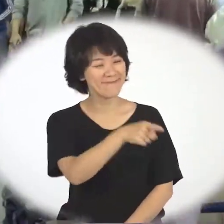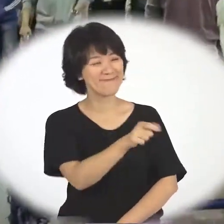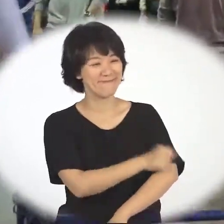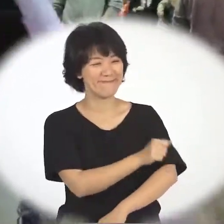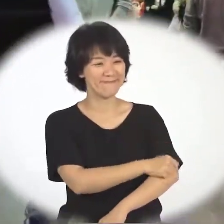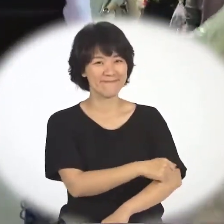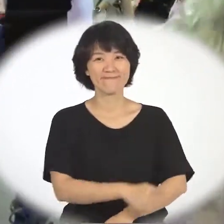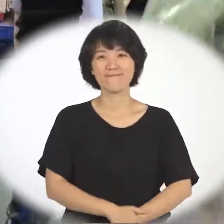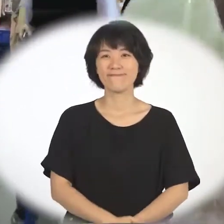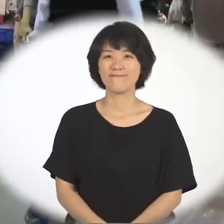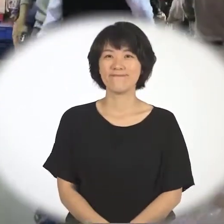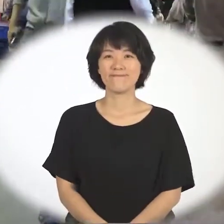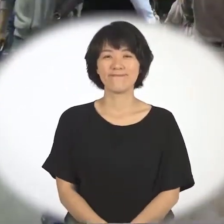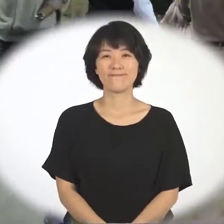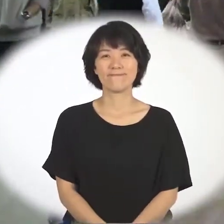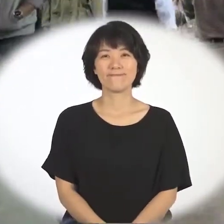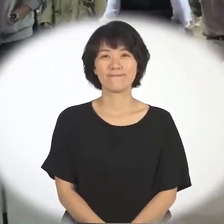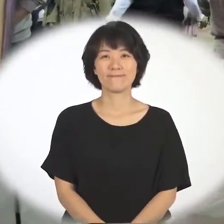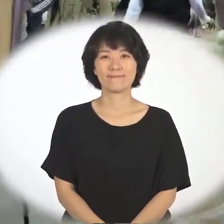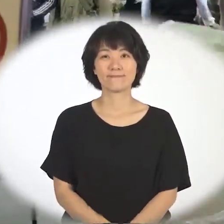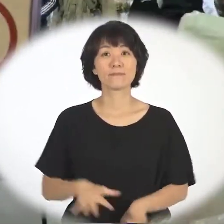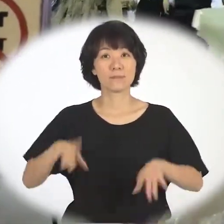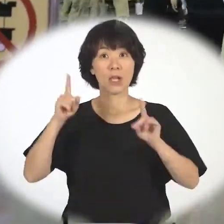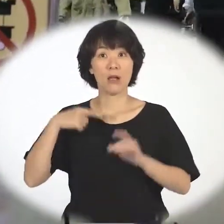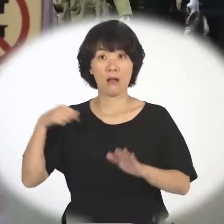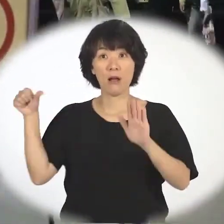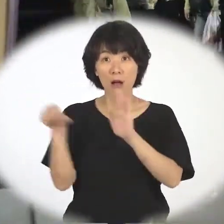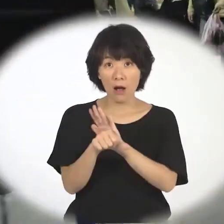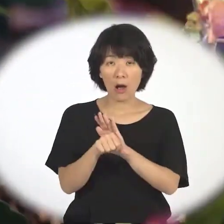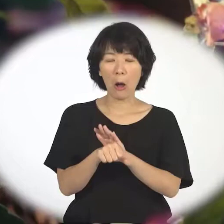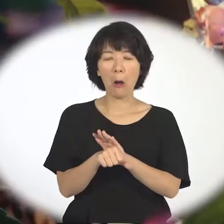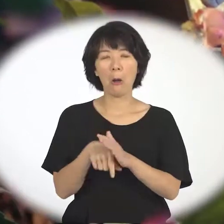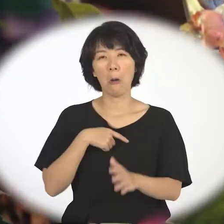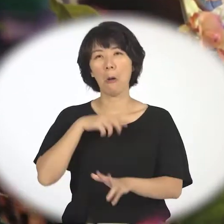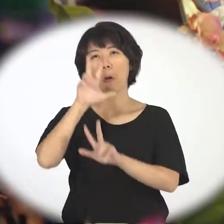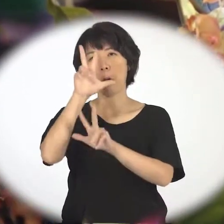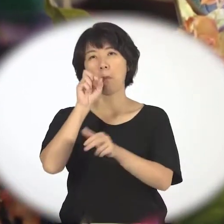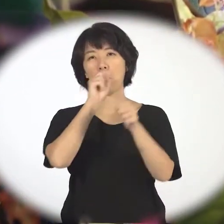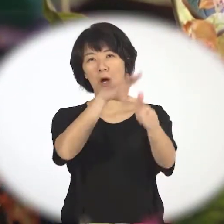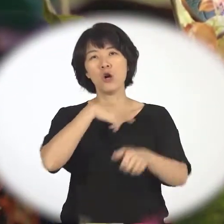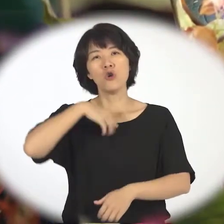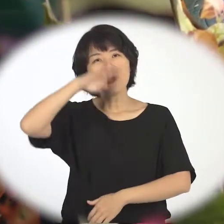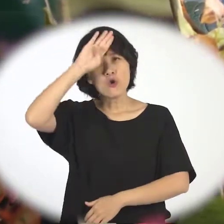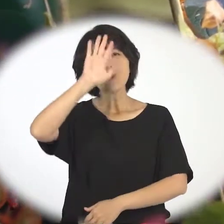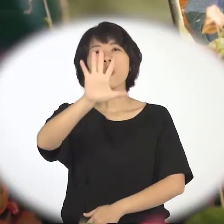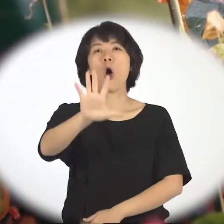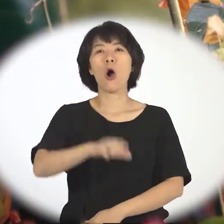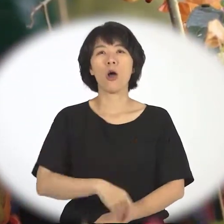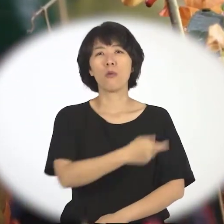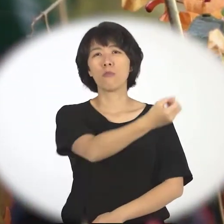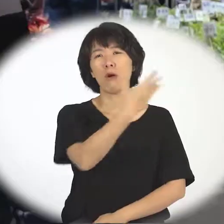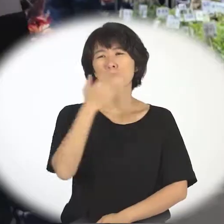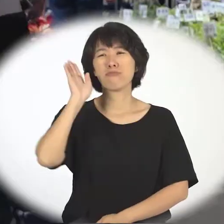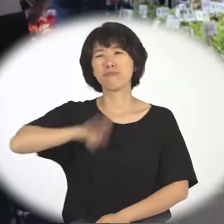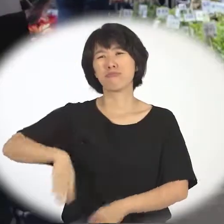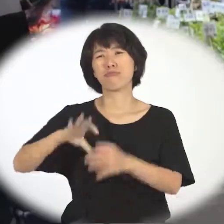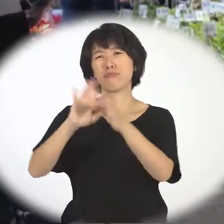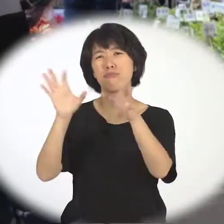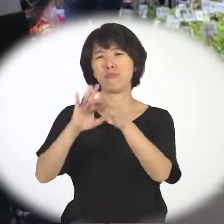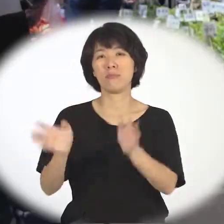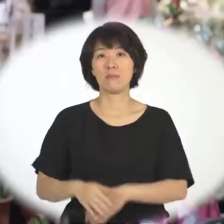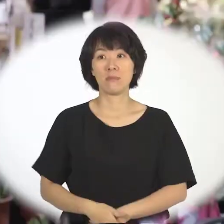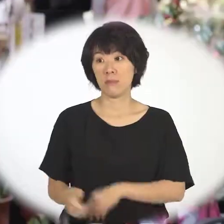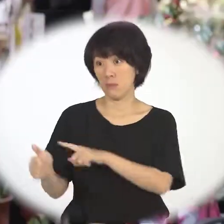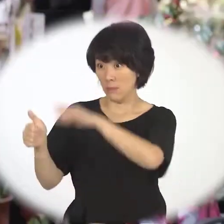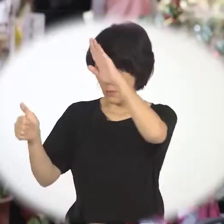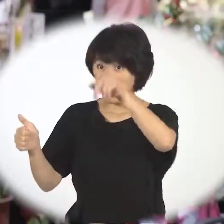师姐辛苦了。事先我一进来，没过多久就告诉我生这个病了，他说他不介意